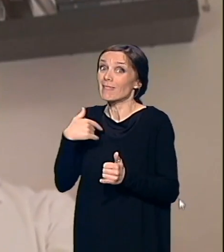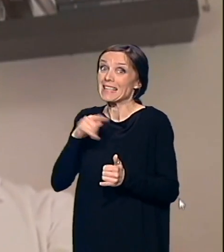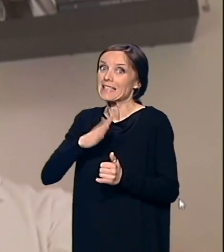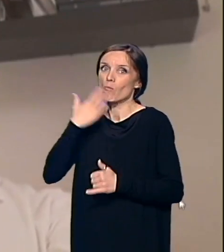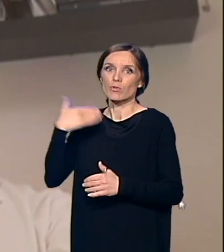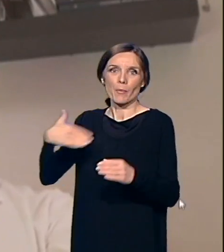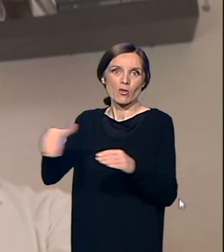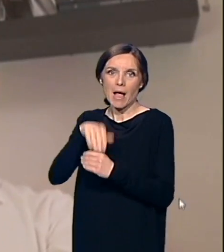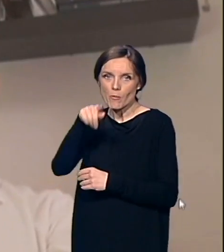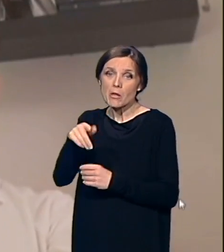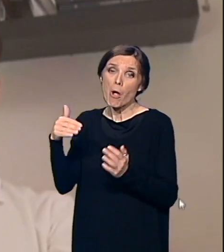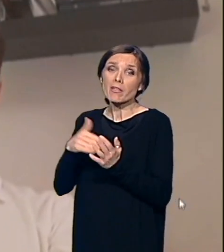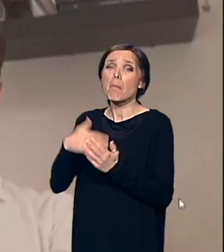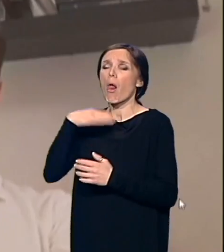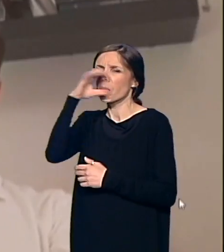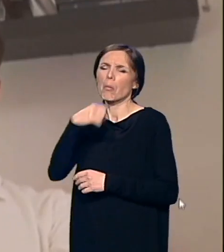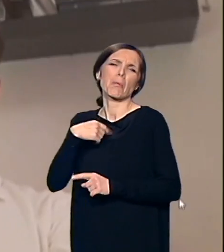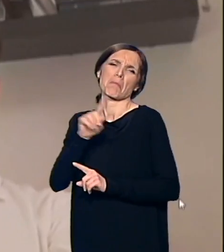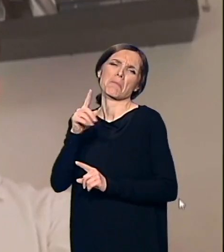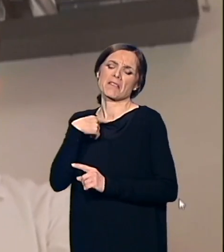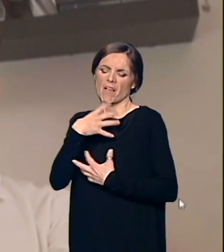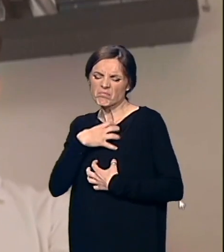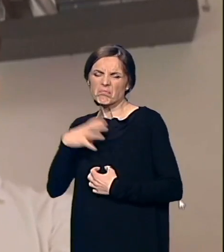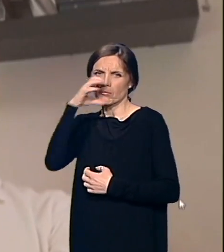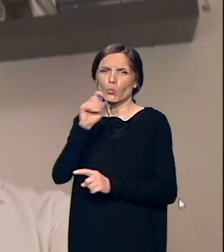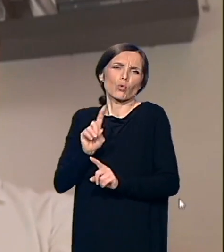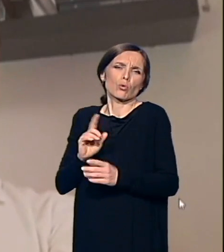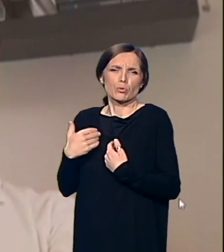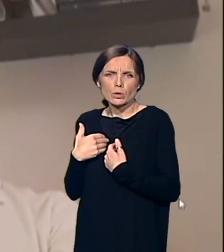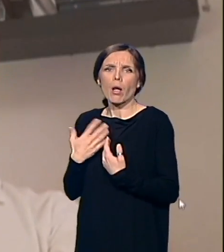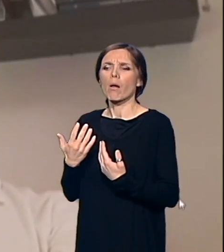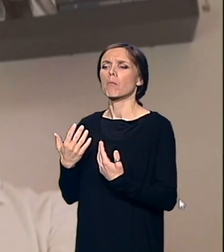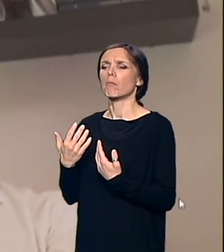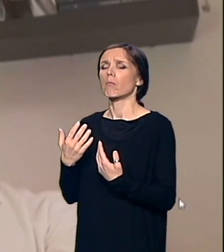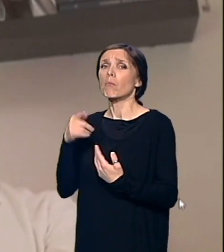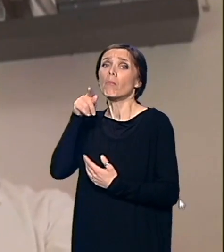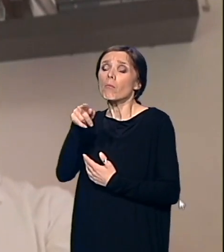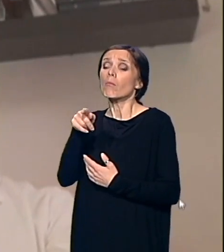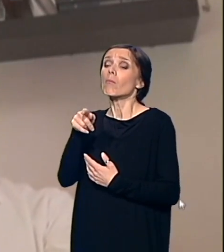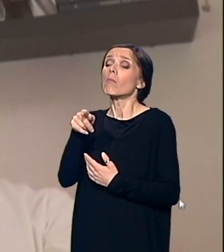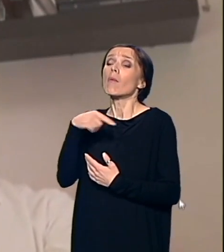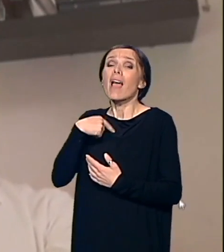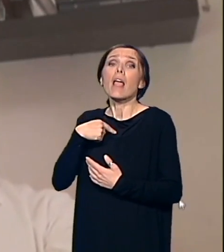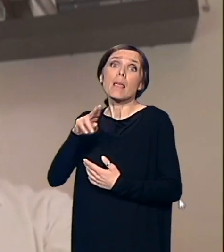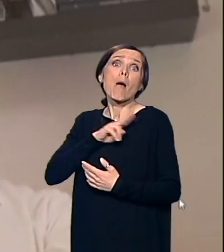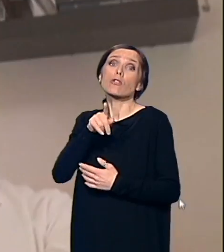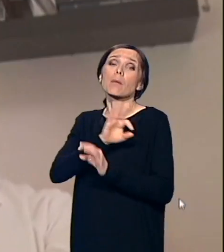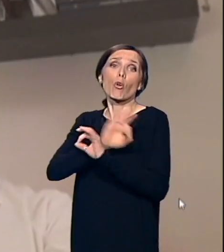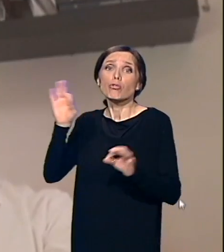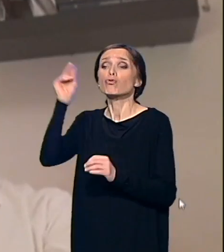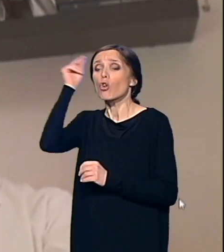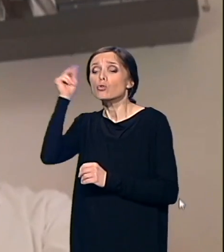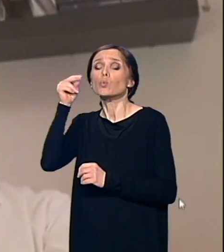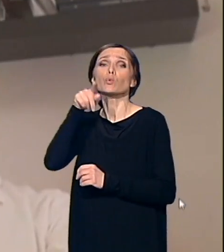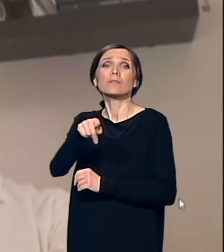ogorčen, ali nisam i tamo sam, eto da kažem, stvarno imao sjajan korektiv u kojem sam uspio da naučim